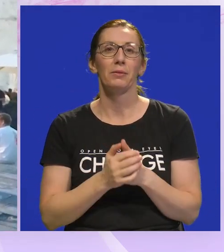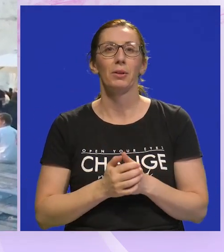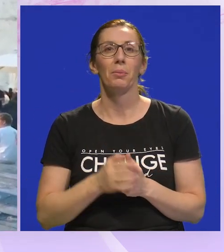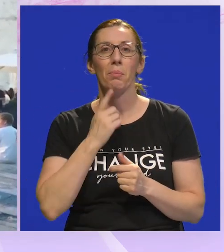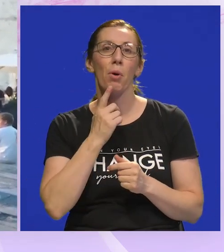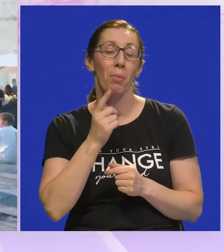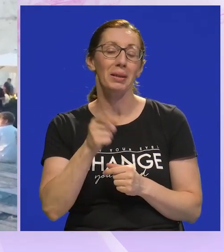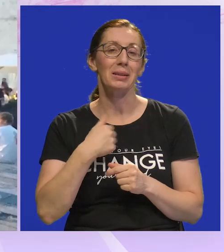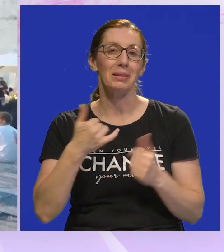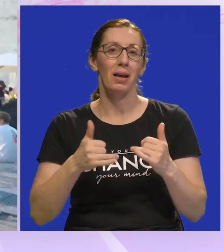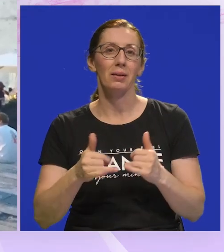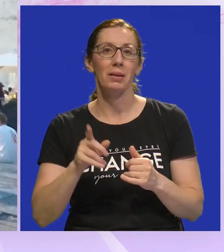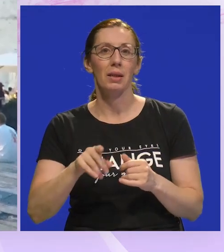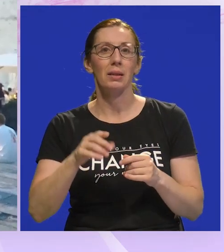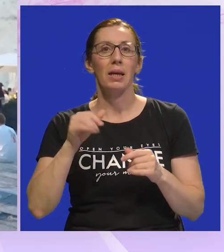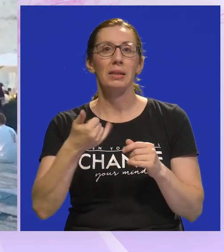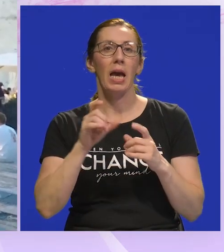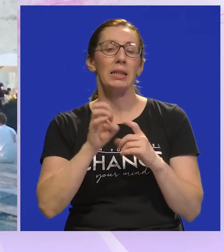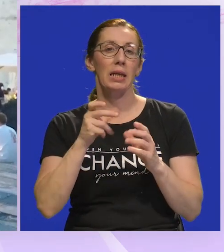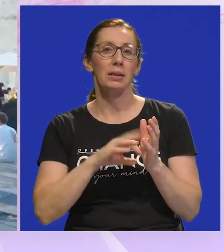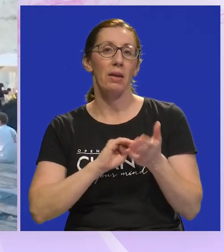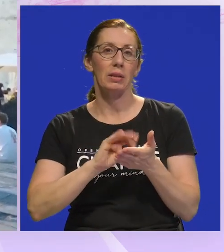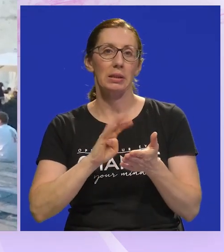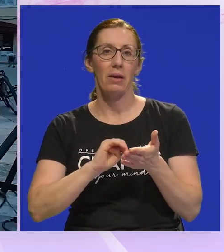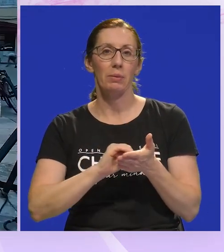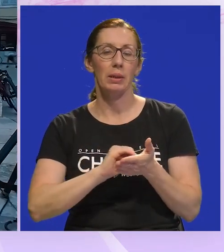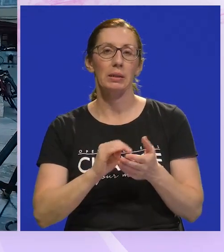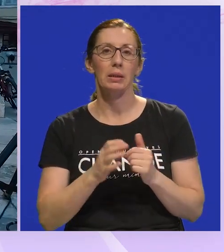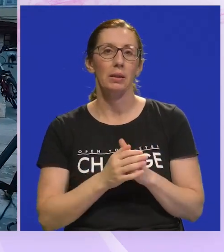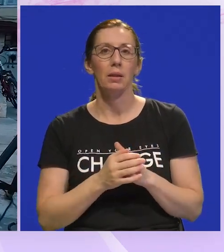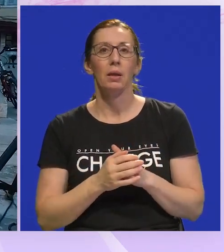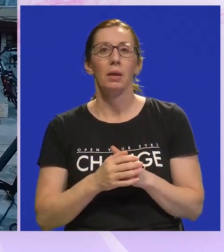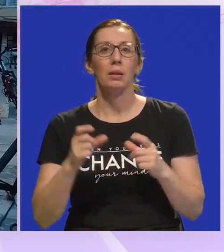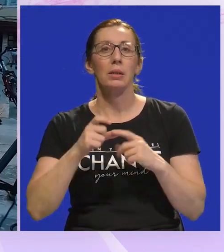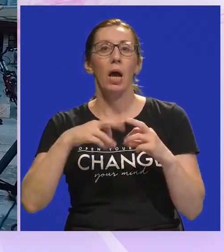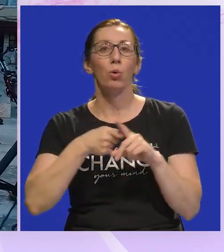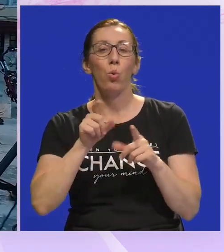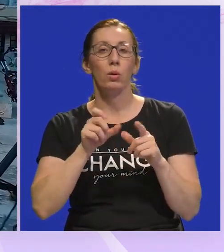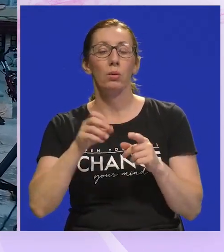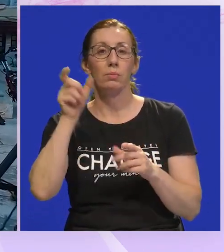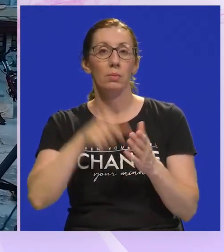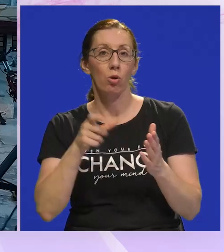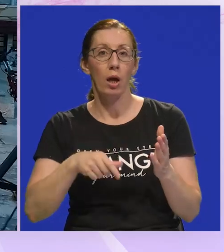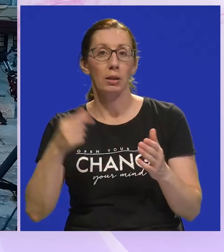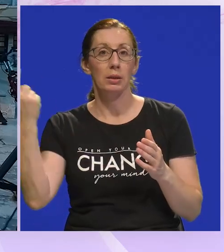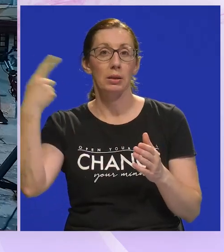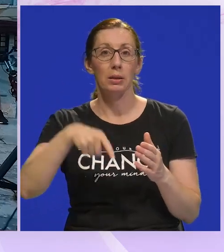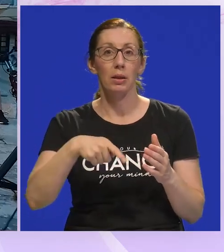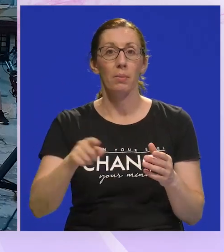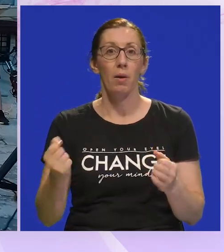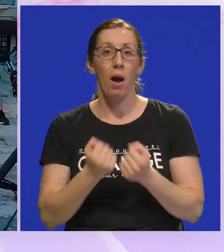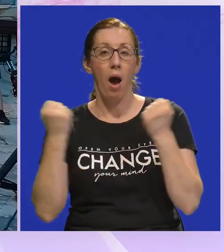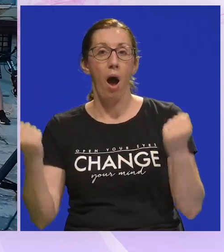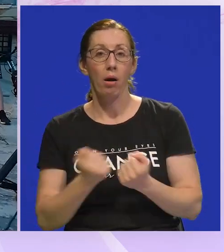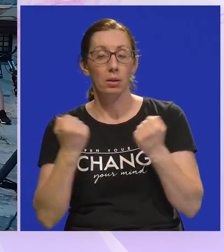više, da probat ćemo sad. Za jesen je vrijeme da se malo pojačamo. Da. Sakud i njegove članice s više od